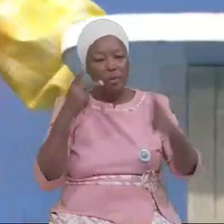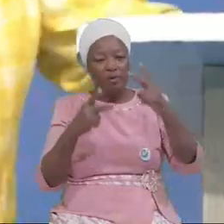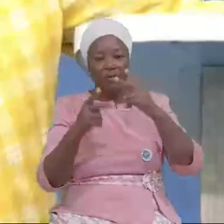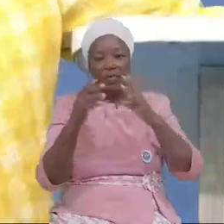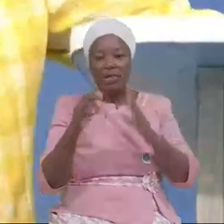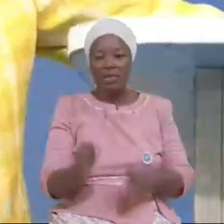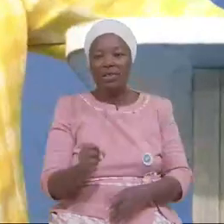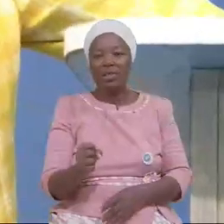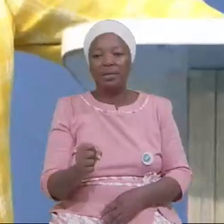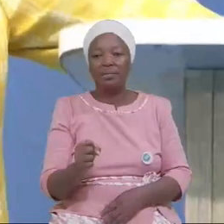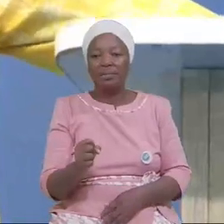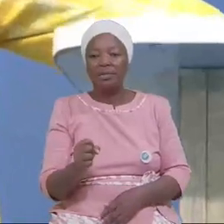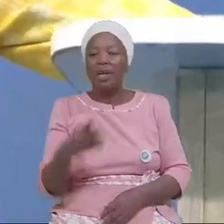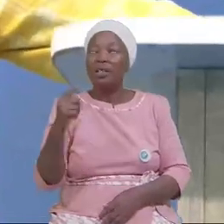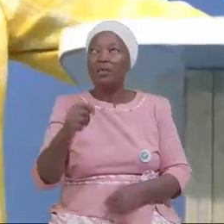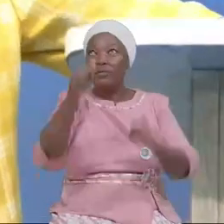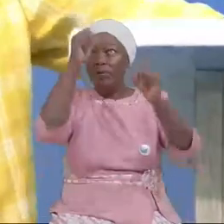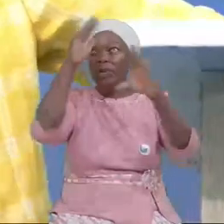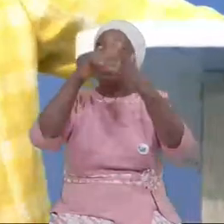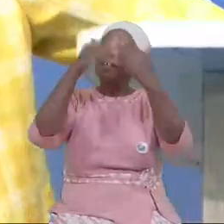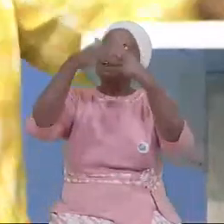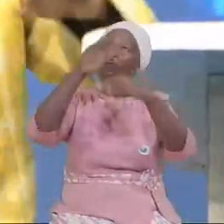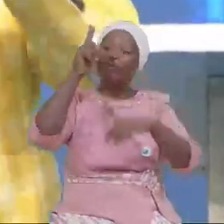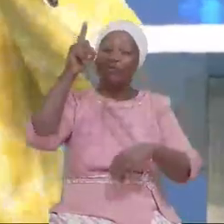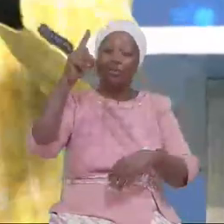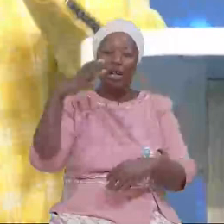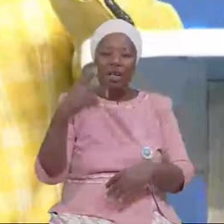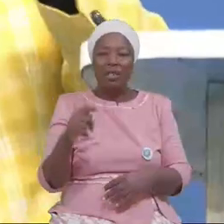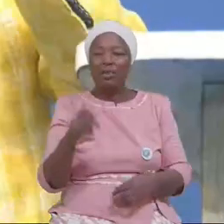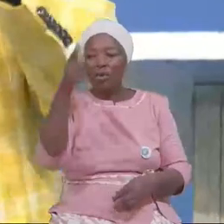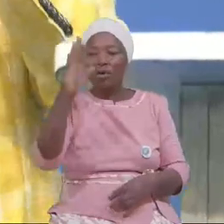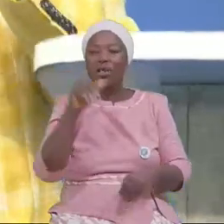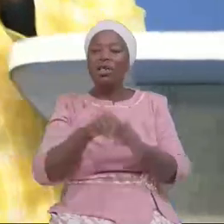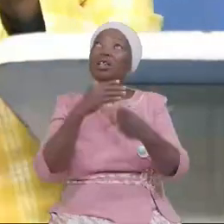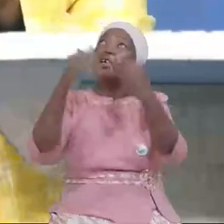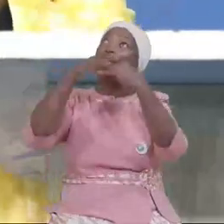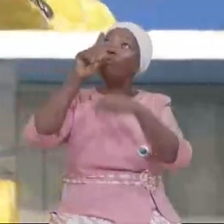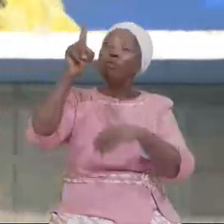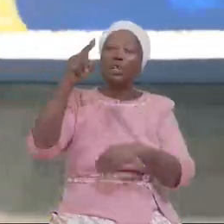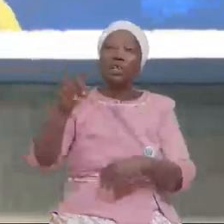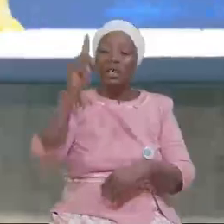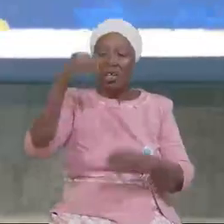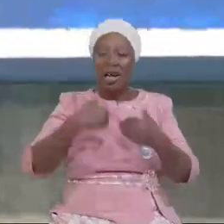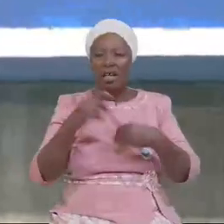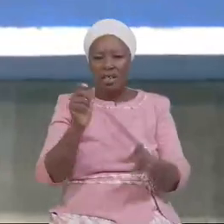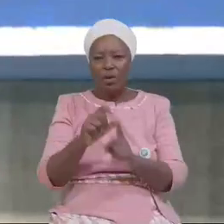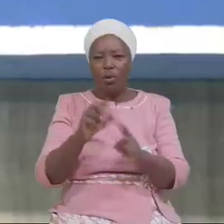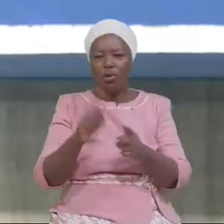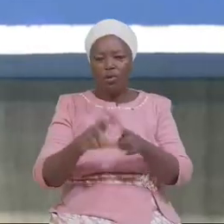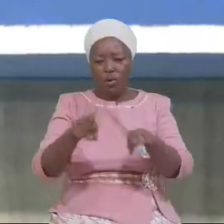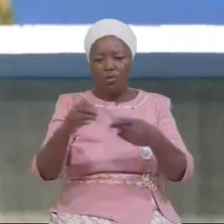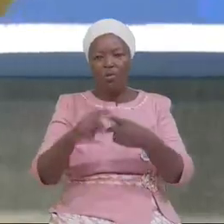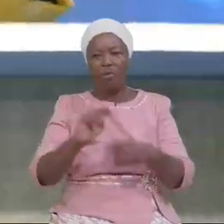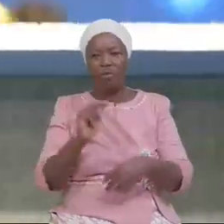le Père au ciel, Dieu au ciel, a une parole à